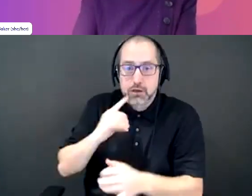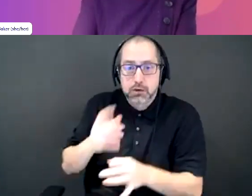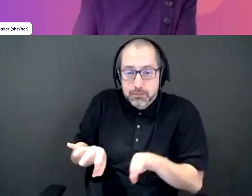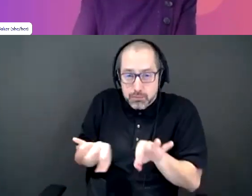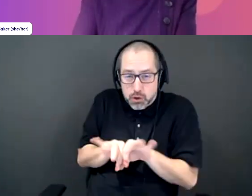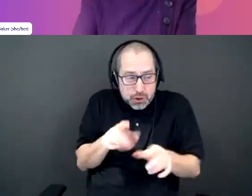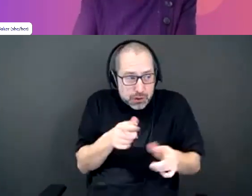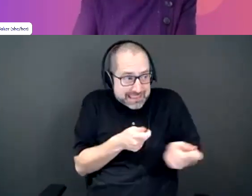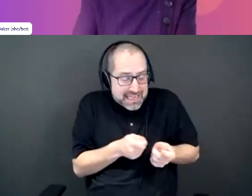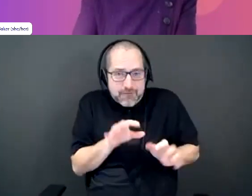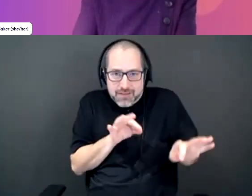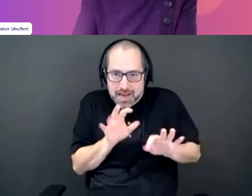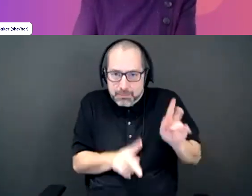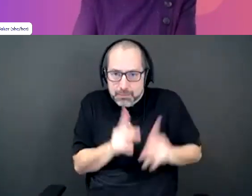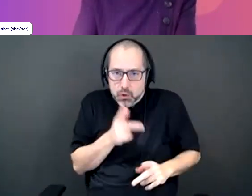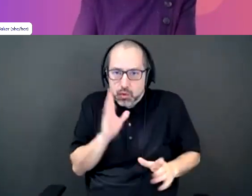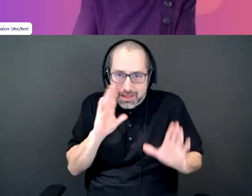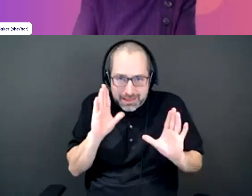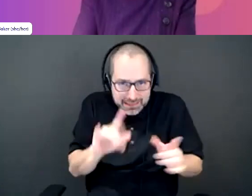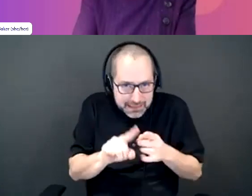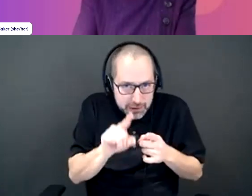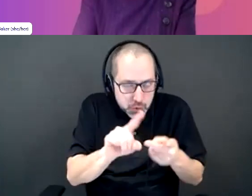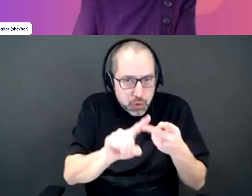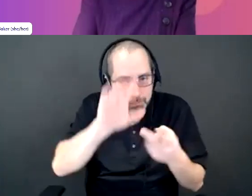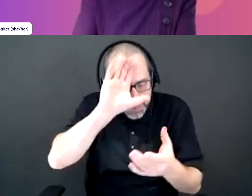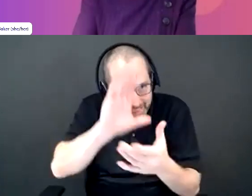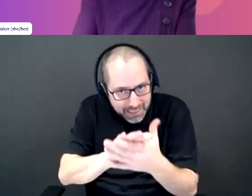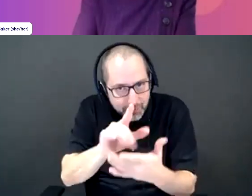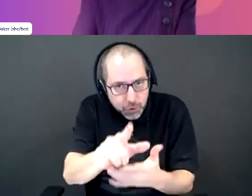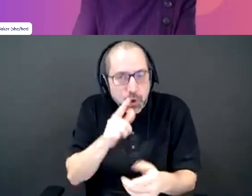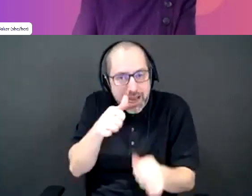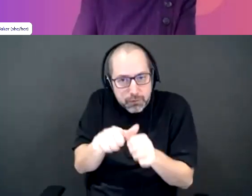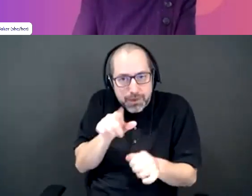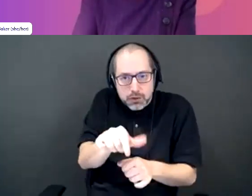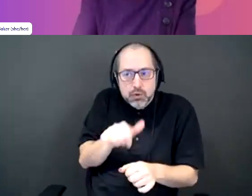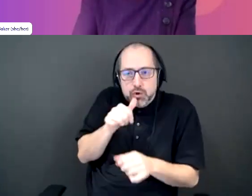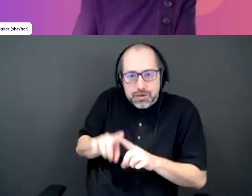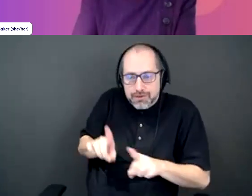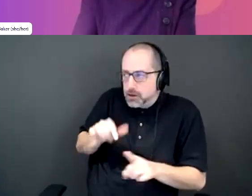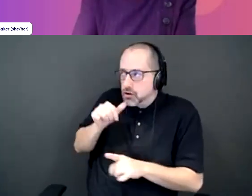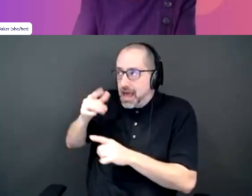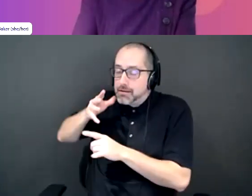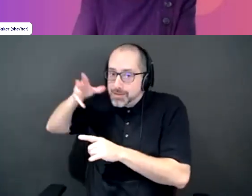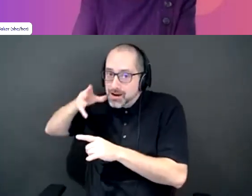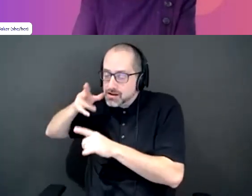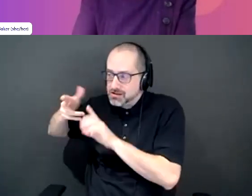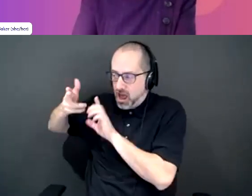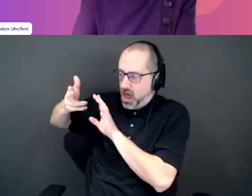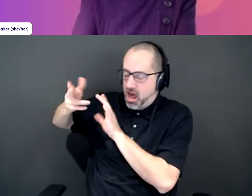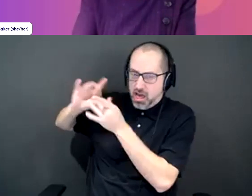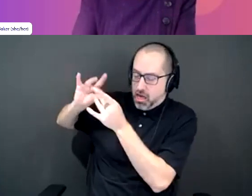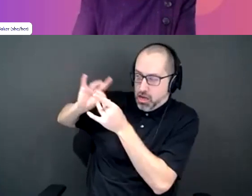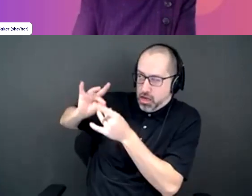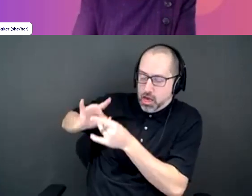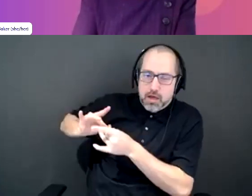important de se tourner vers d'autres qui vous entendent qui vous croit et qui comprennent ce que vous êtes